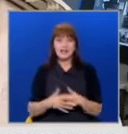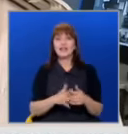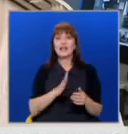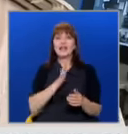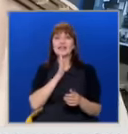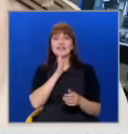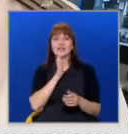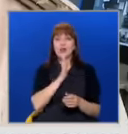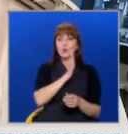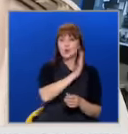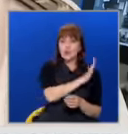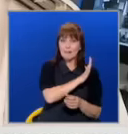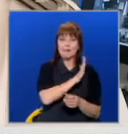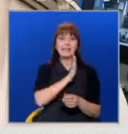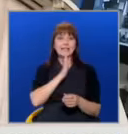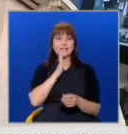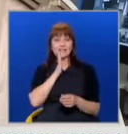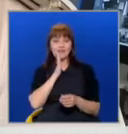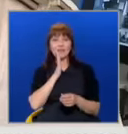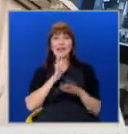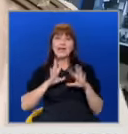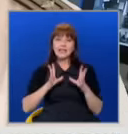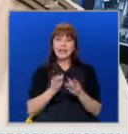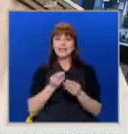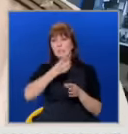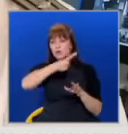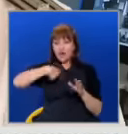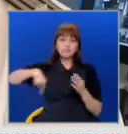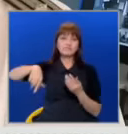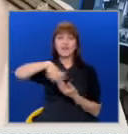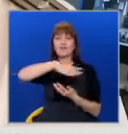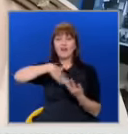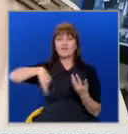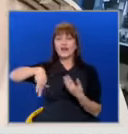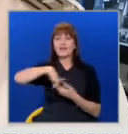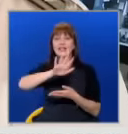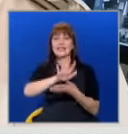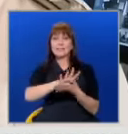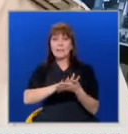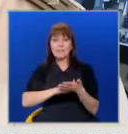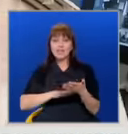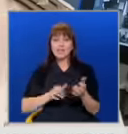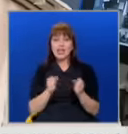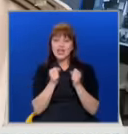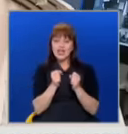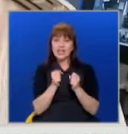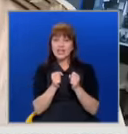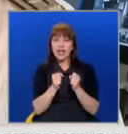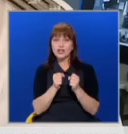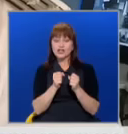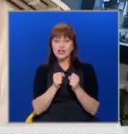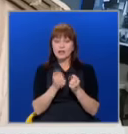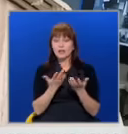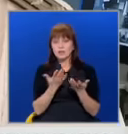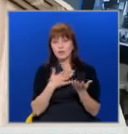северо-запад, север и така започва да завърта вероятните замърсители и ги задържа все още, поне